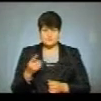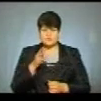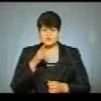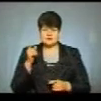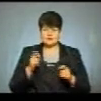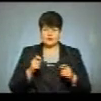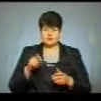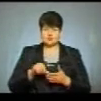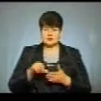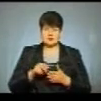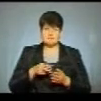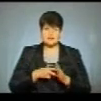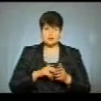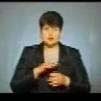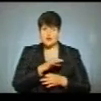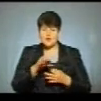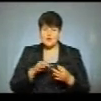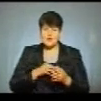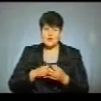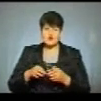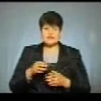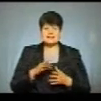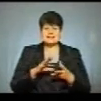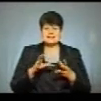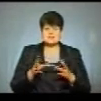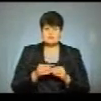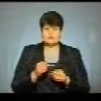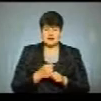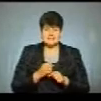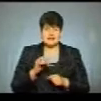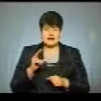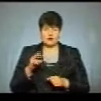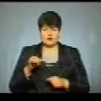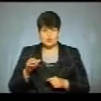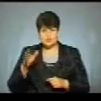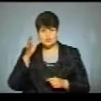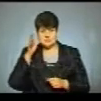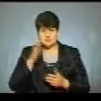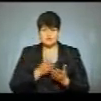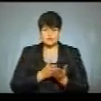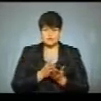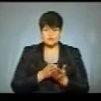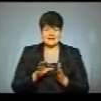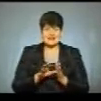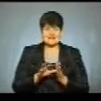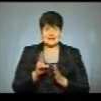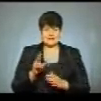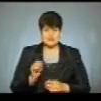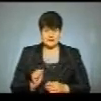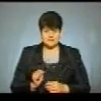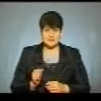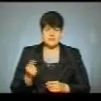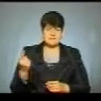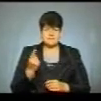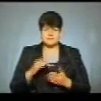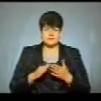форуму учасники планують обговорити співпрацю у чотирьох сферах – освіта, екологія, інфраструктура та енергетика. Перший меморандум,